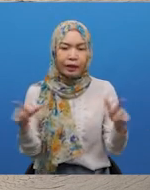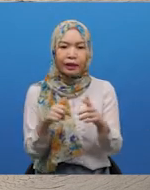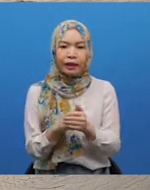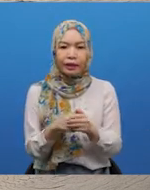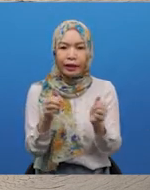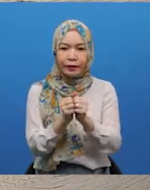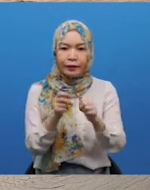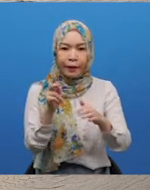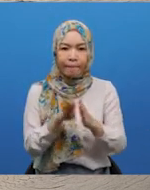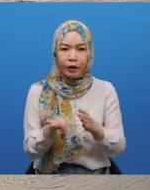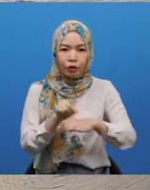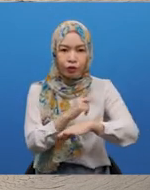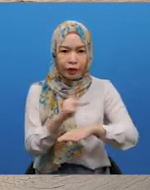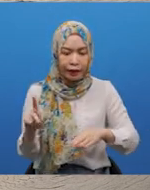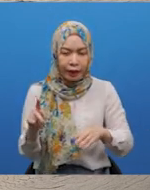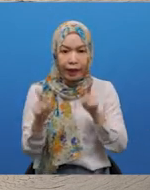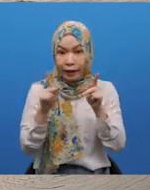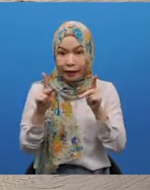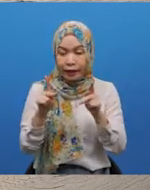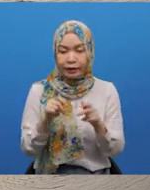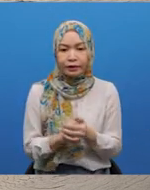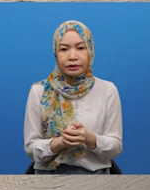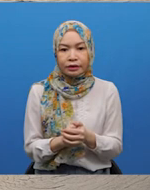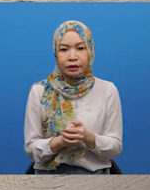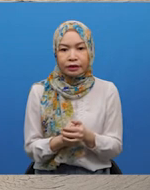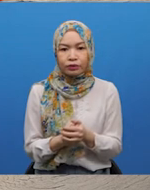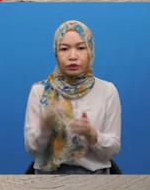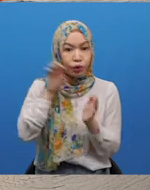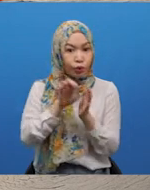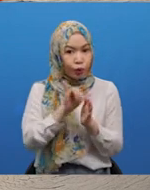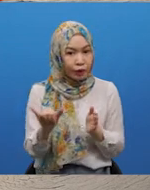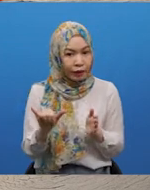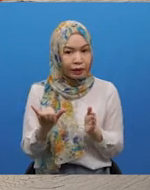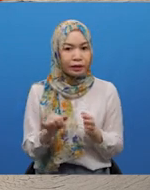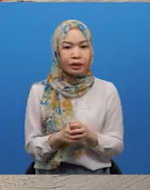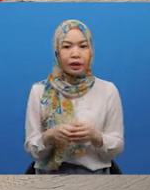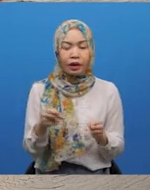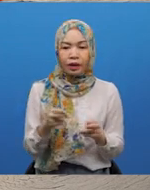menggunakan kata-kata tertentu, iaitu seperti, umpama,